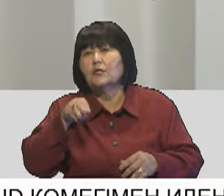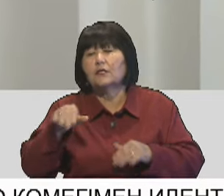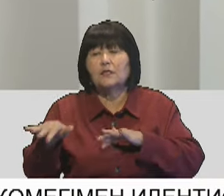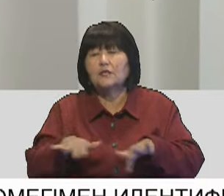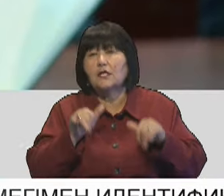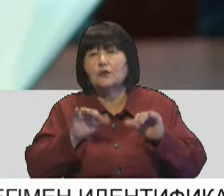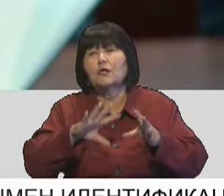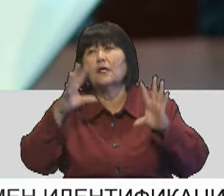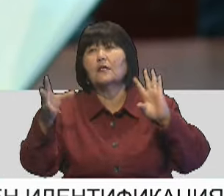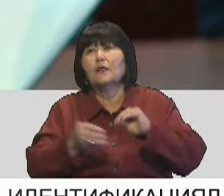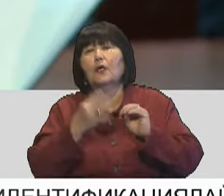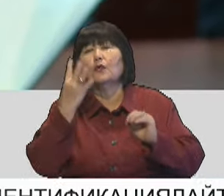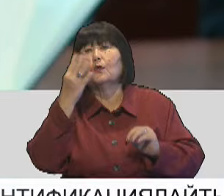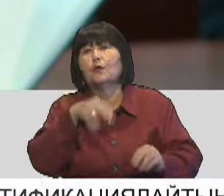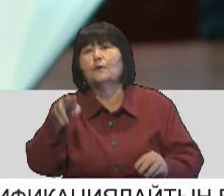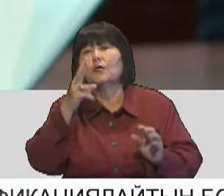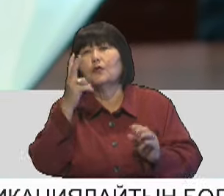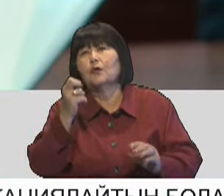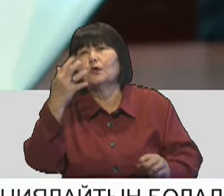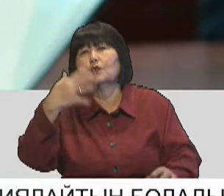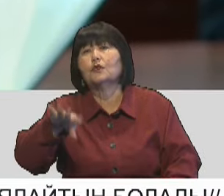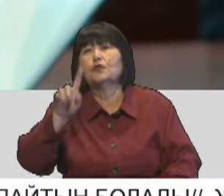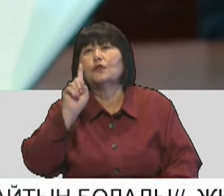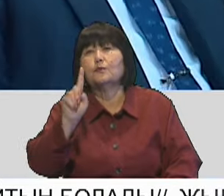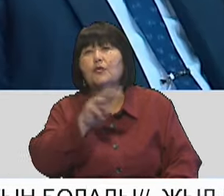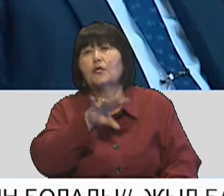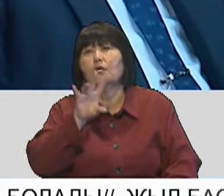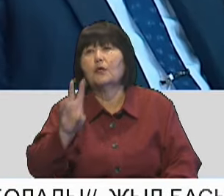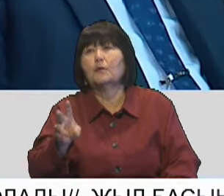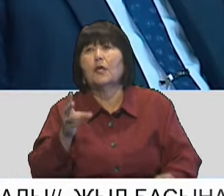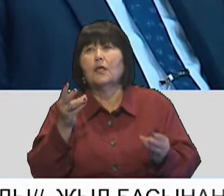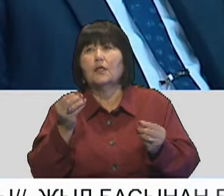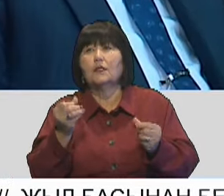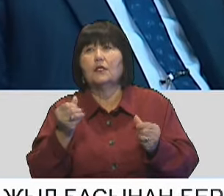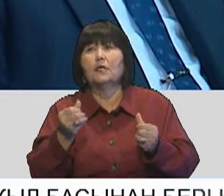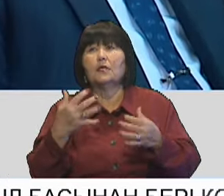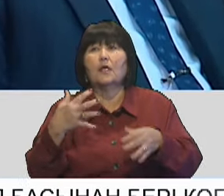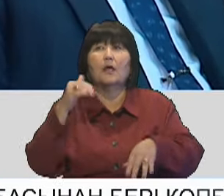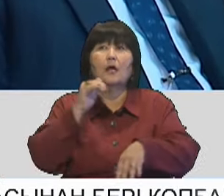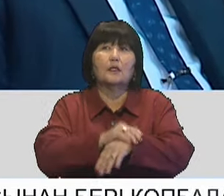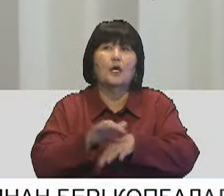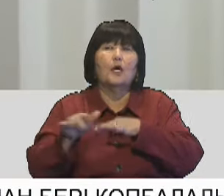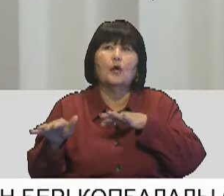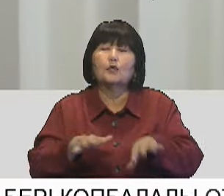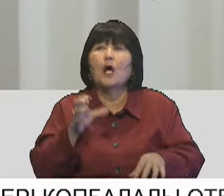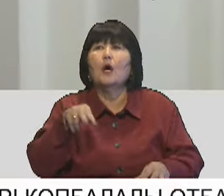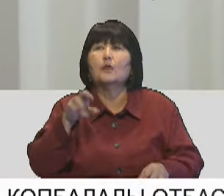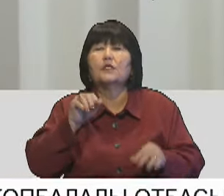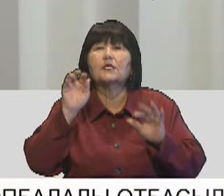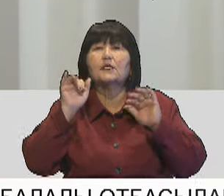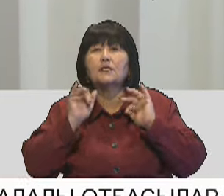жүргізіліп, нәтижесінде 4 миллиард 251 миллион теңгенің бұзушылықтары анықталған. Жүргізілген аудиторлық